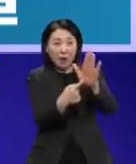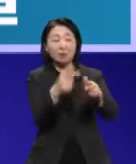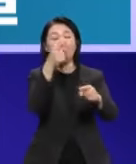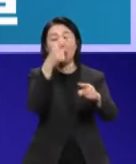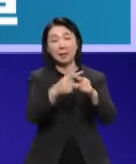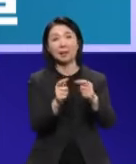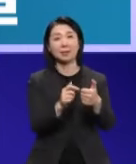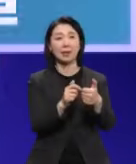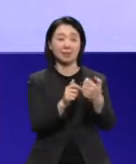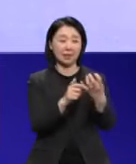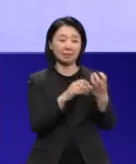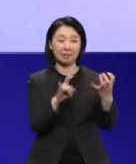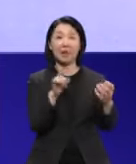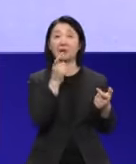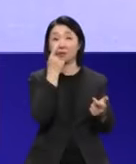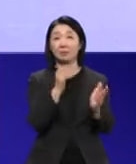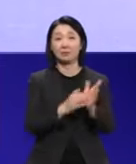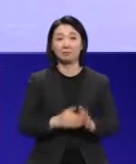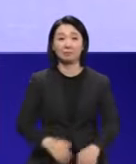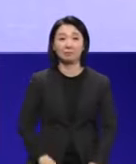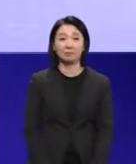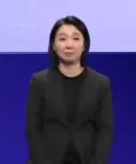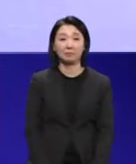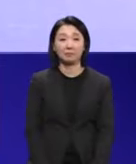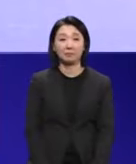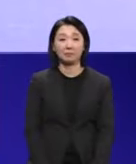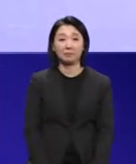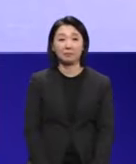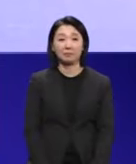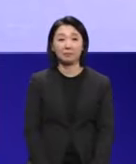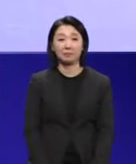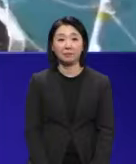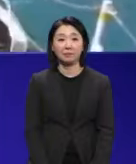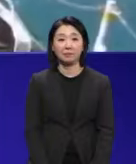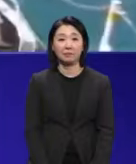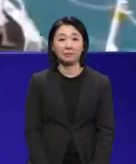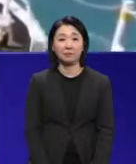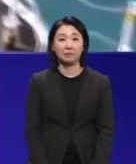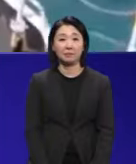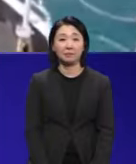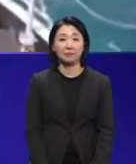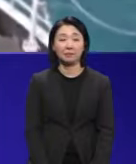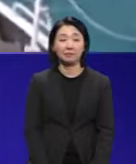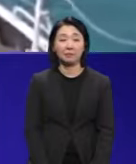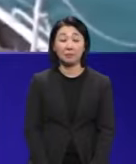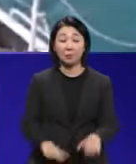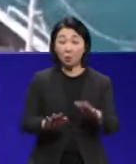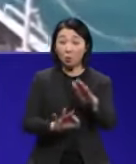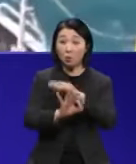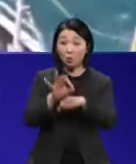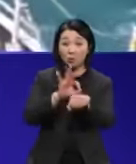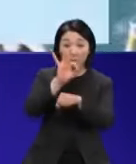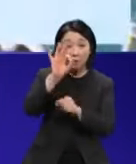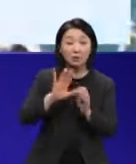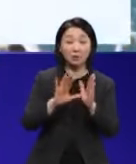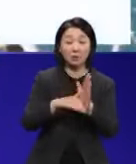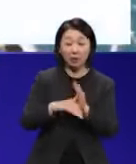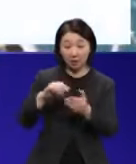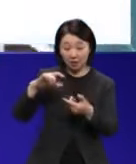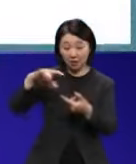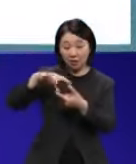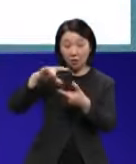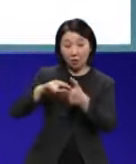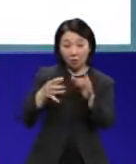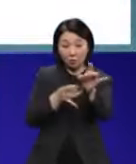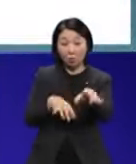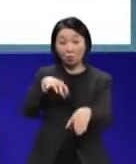방송하려면 송의영 기자가 보도합니다 오늘 오전 10시쯤 경남 통영